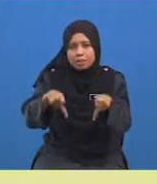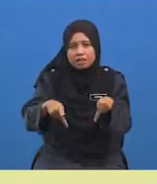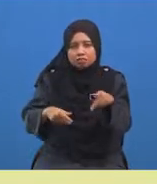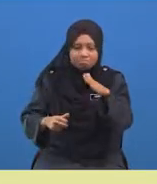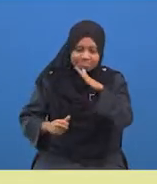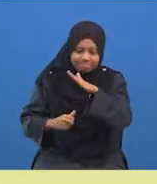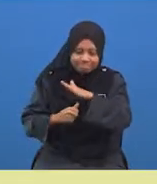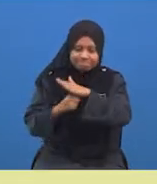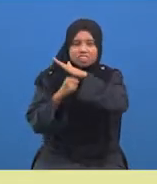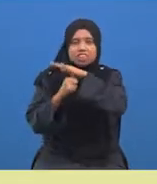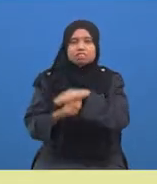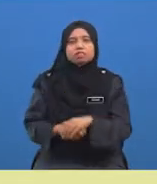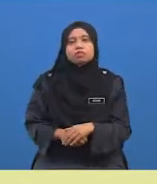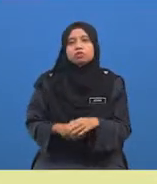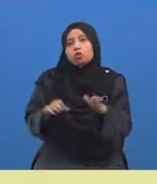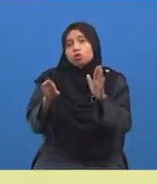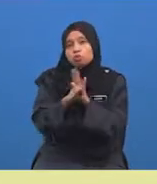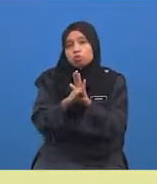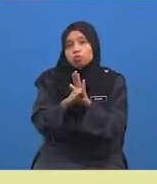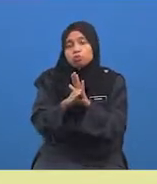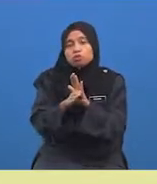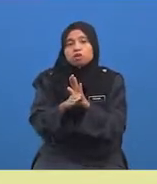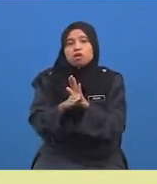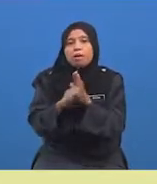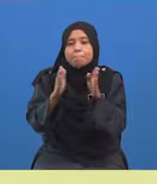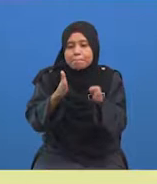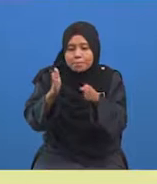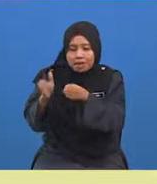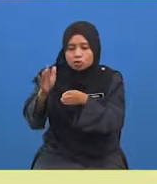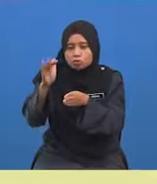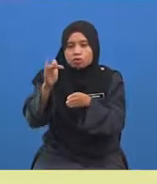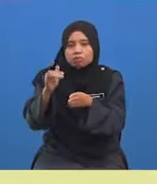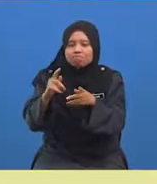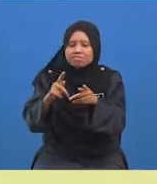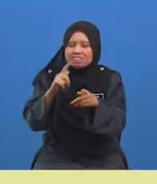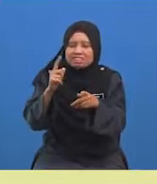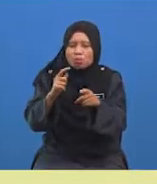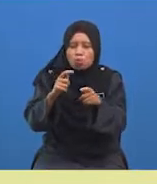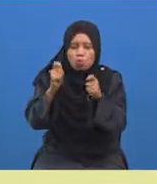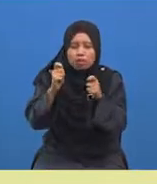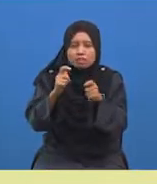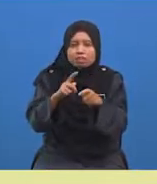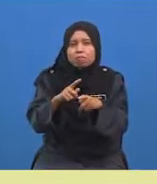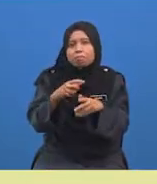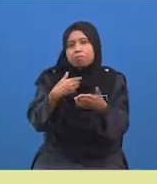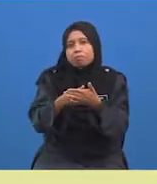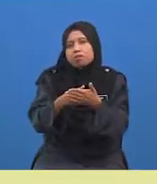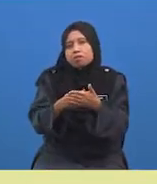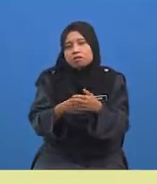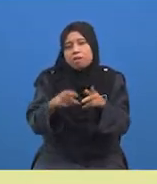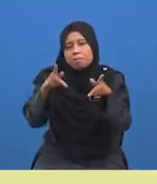rasa tertekan. Umpamanya, jika peraturan atau prosedur terlalu ketat boleh mengakibatkan